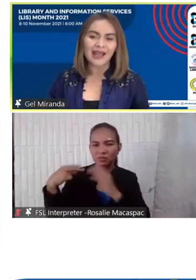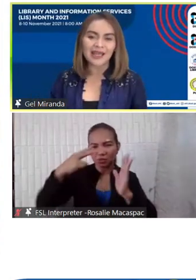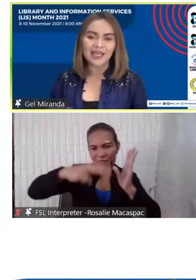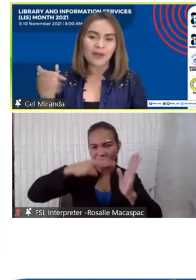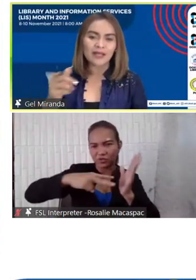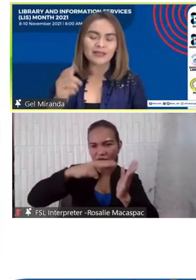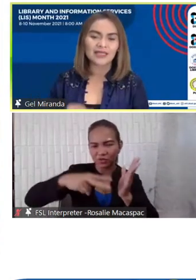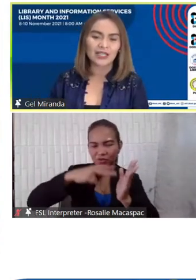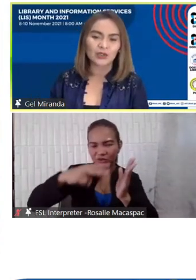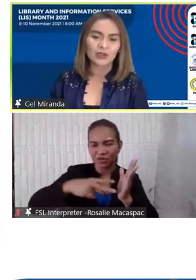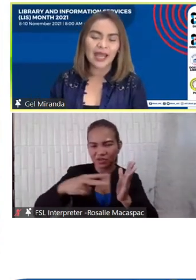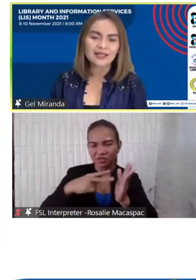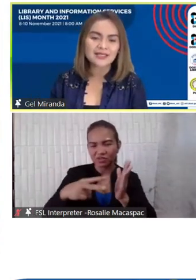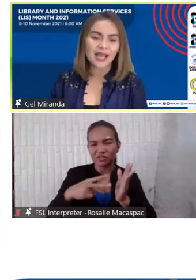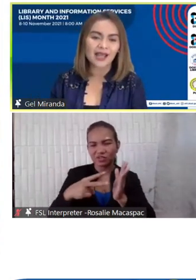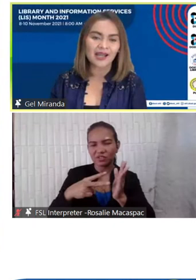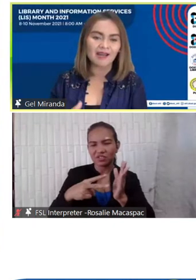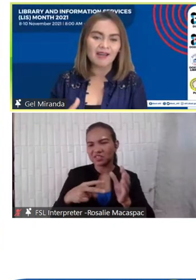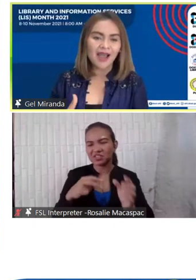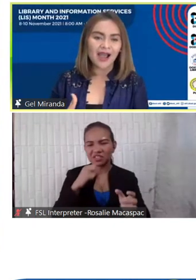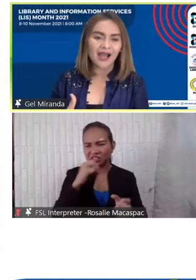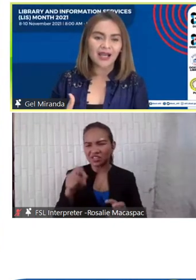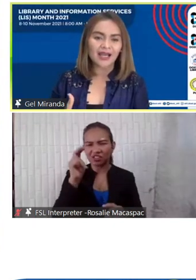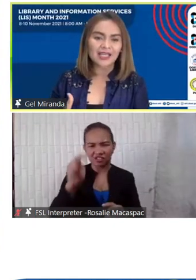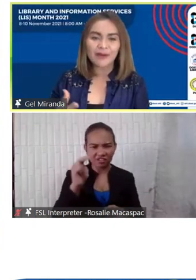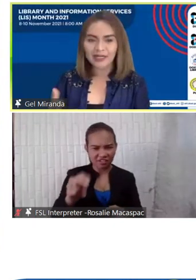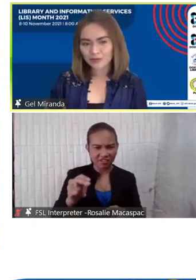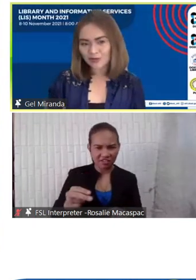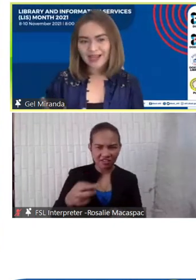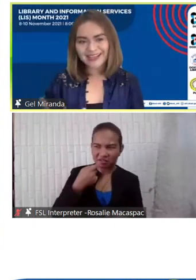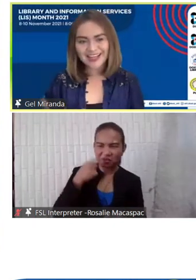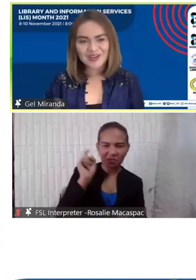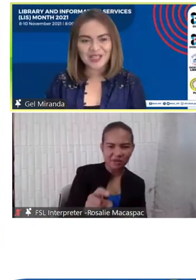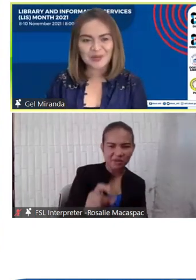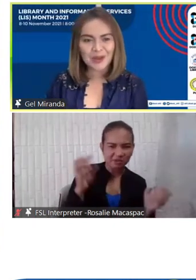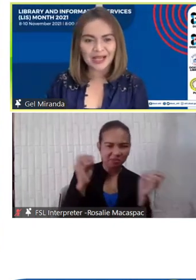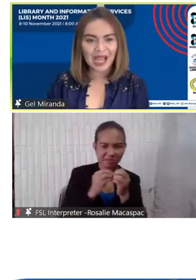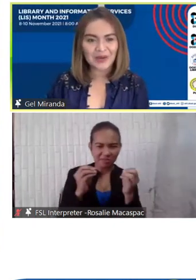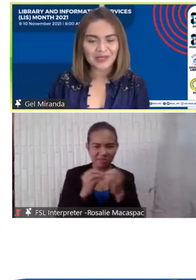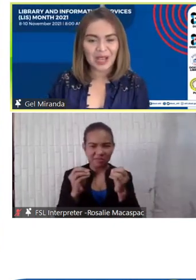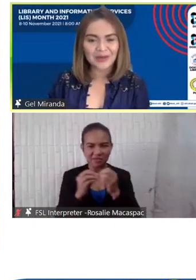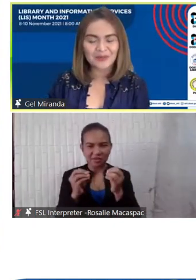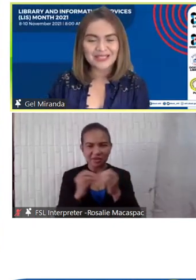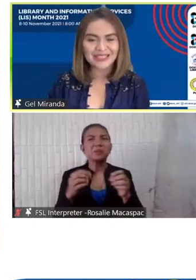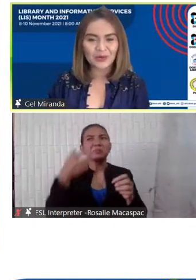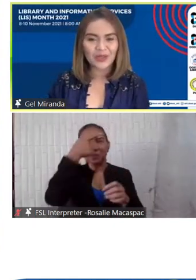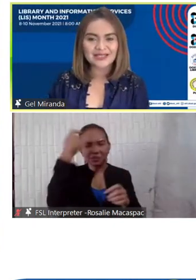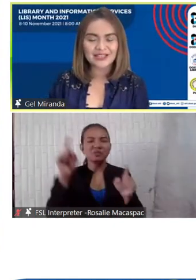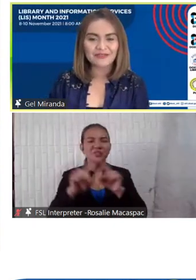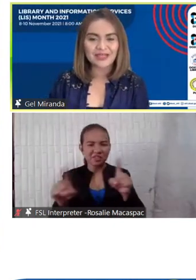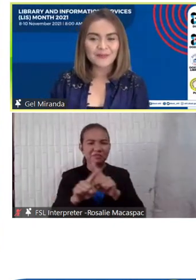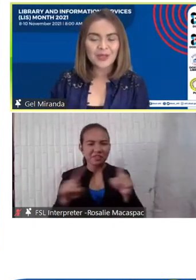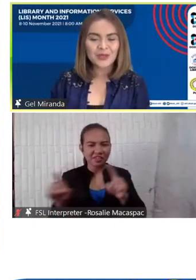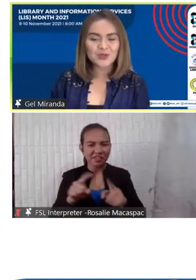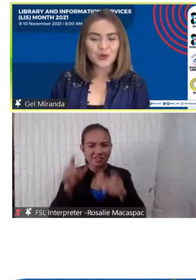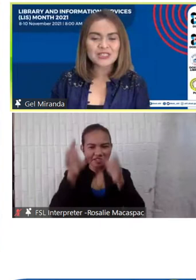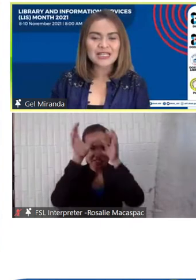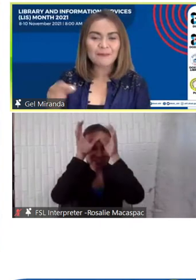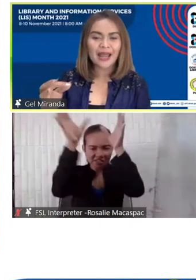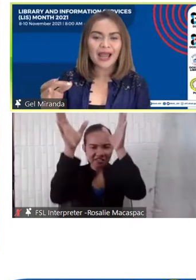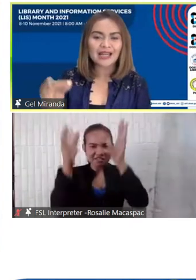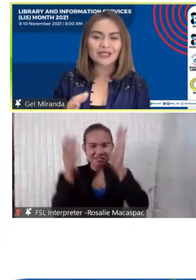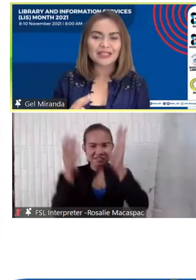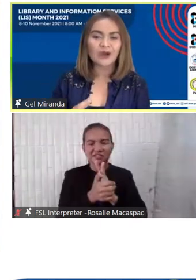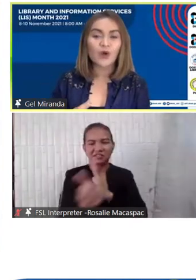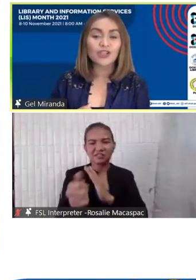na kailangan i-command ng director dahil sa iba rin yung kakayanan ng ating mga cameraman sa DOST-TV. So sila